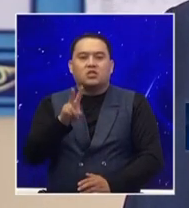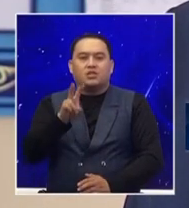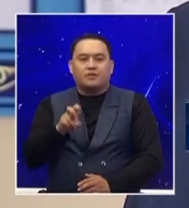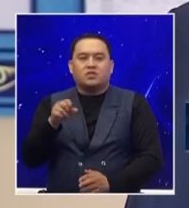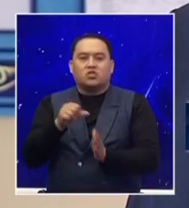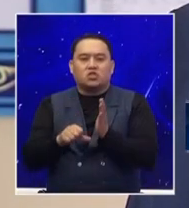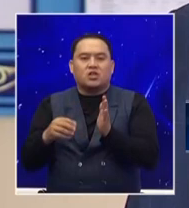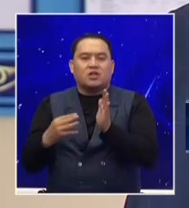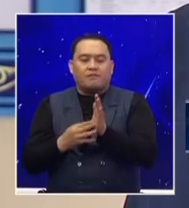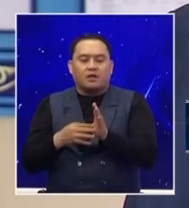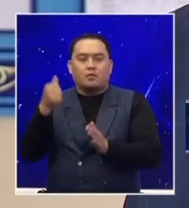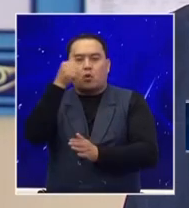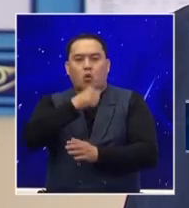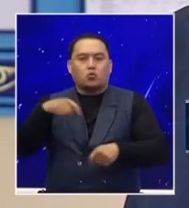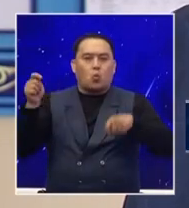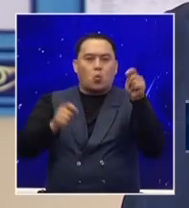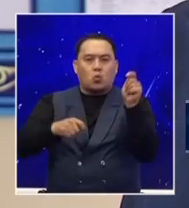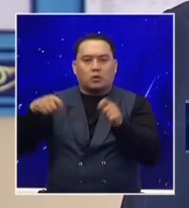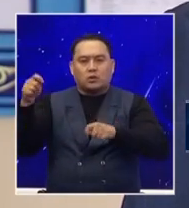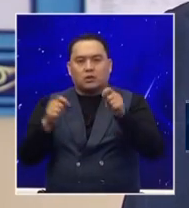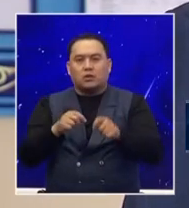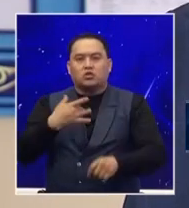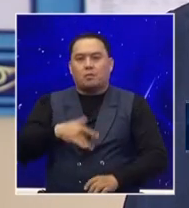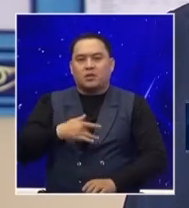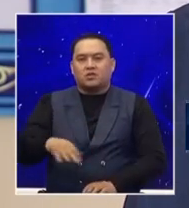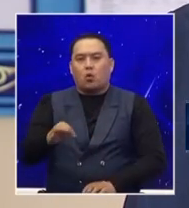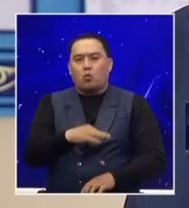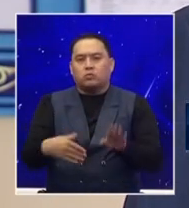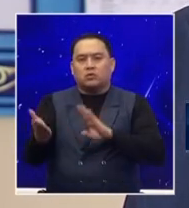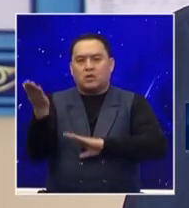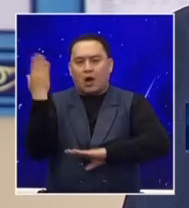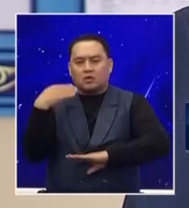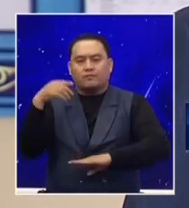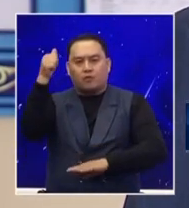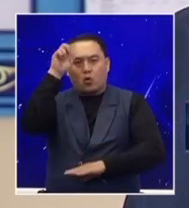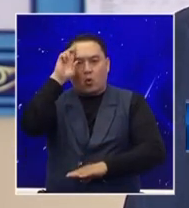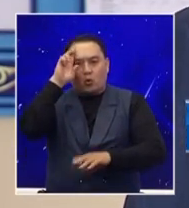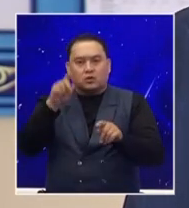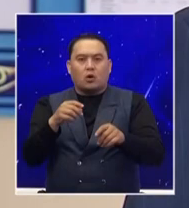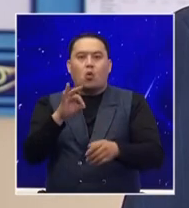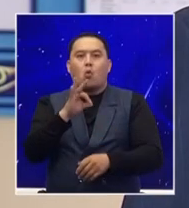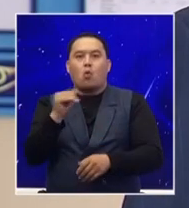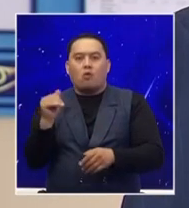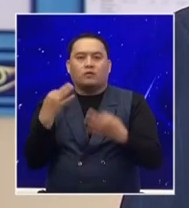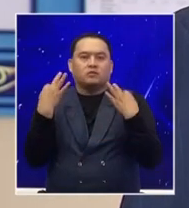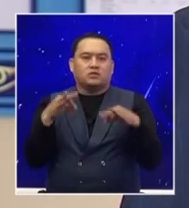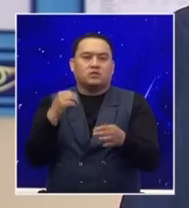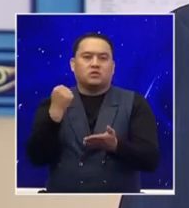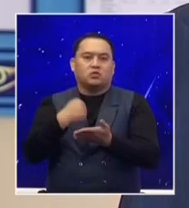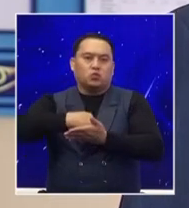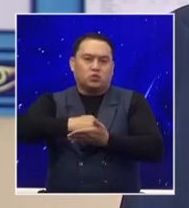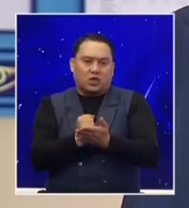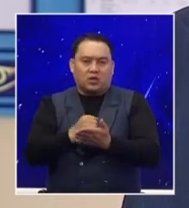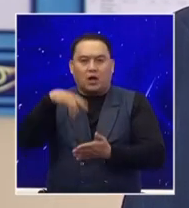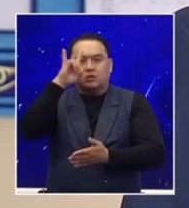1269 году прошел большой Курултай на реке Талас в нынешней Жамбылской области. Именно в тот год была официально подтверждена независимость Золотой Орды.